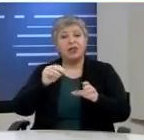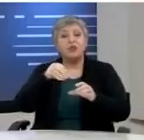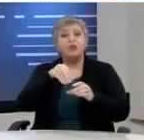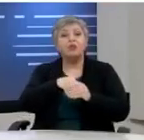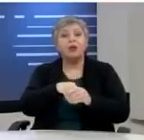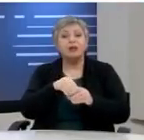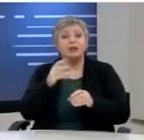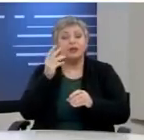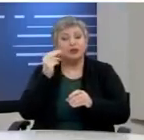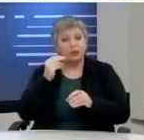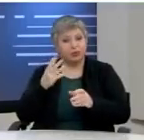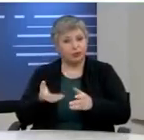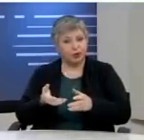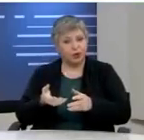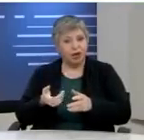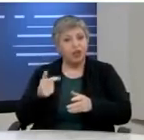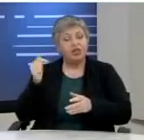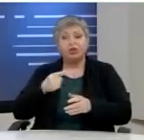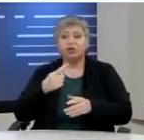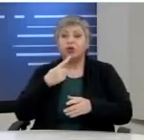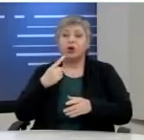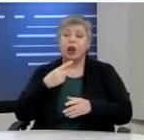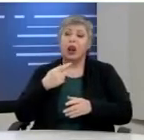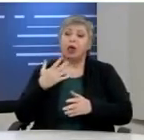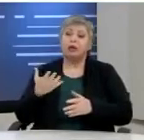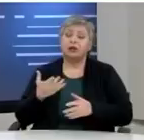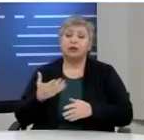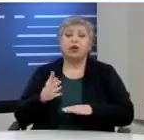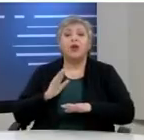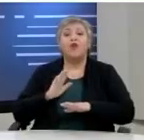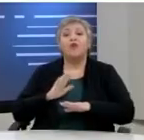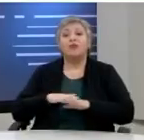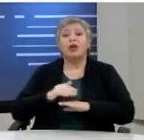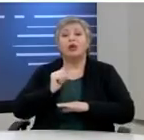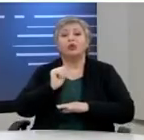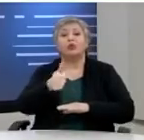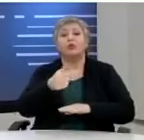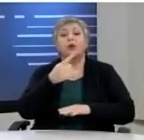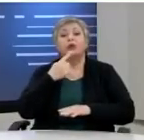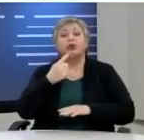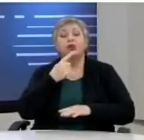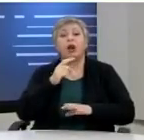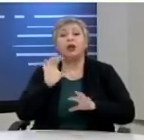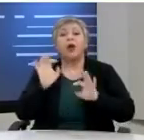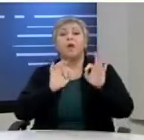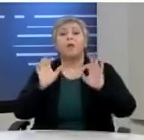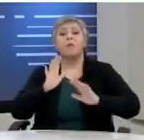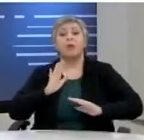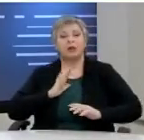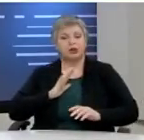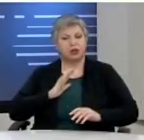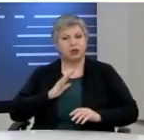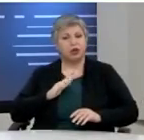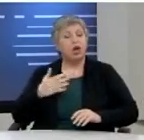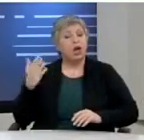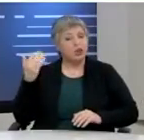τώρα σας φταίει ο αυτοπροσδιορισμός, τότε δεν μας έφταιγε το ότι κάποιες κυβερνήσεις διαπραγματεύονταν τη διπλή